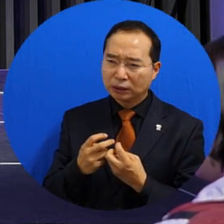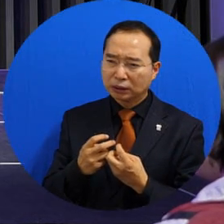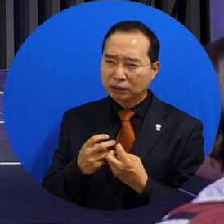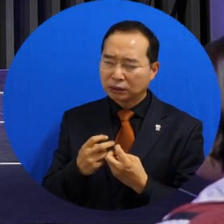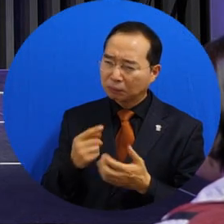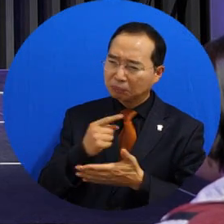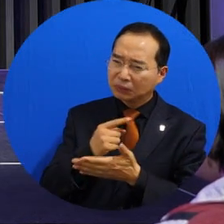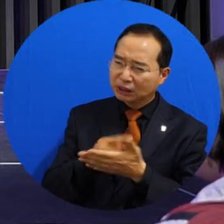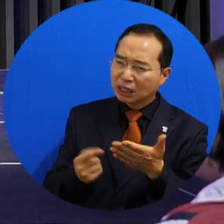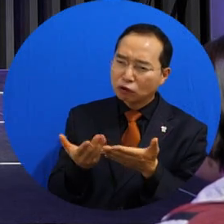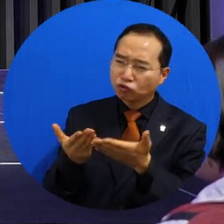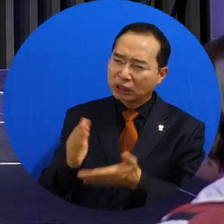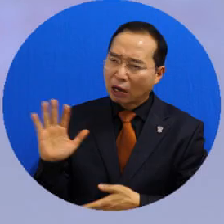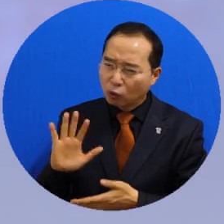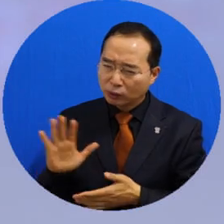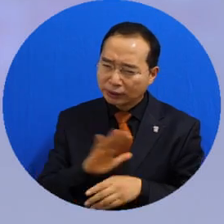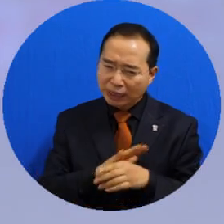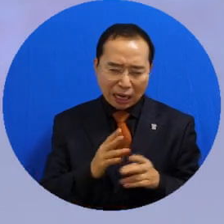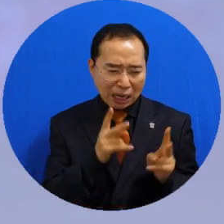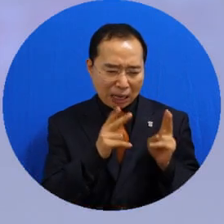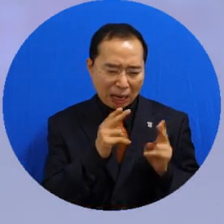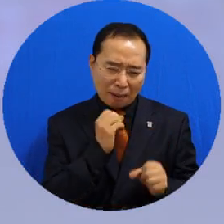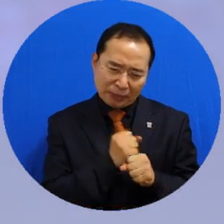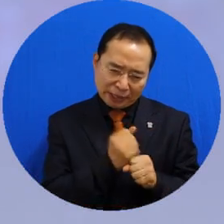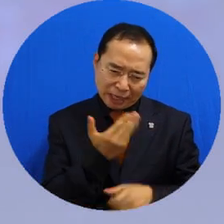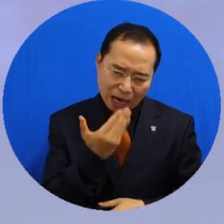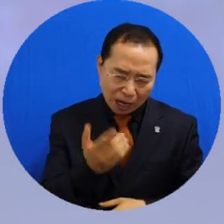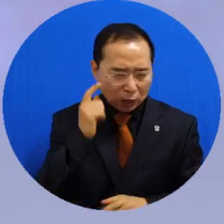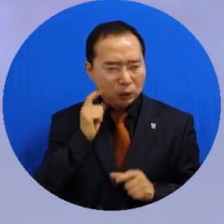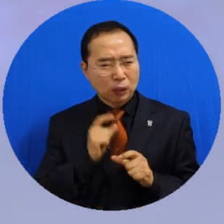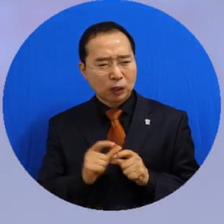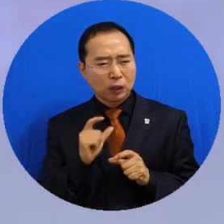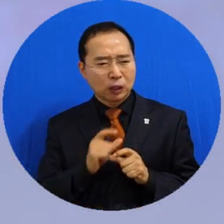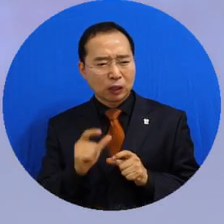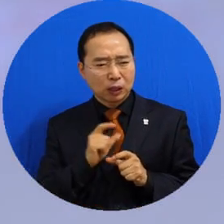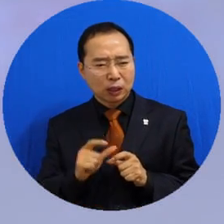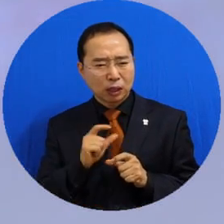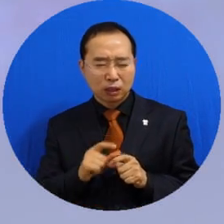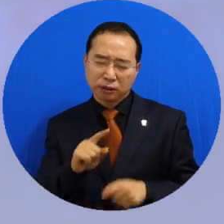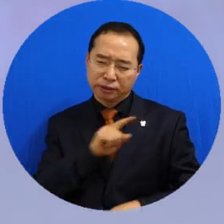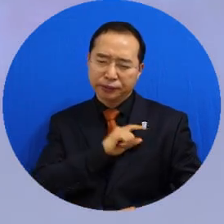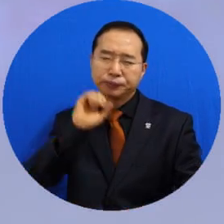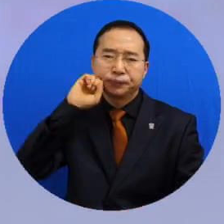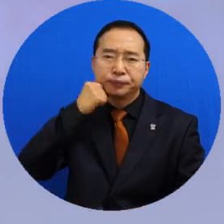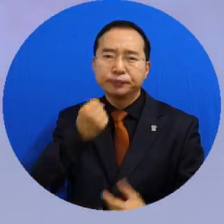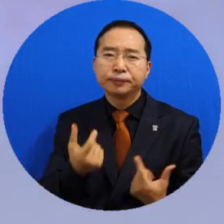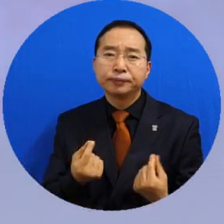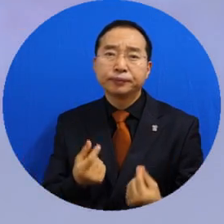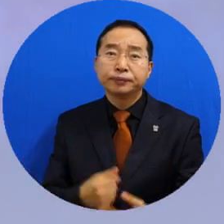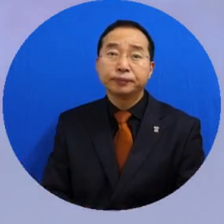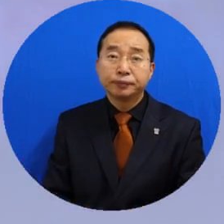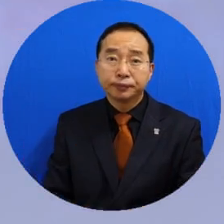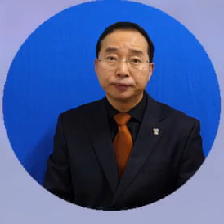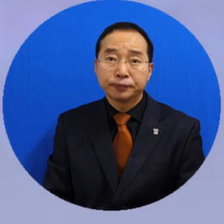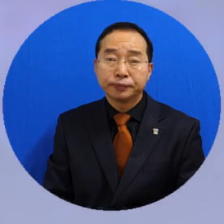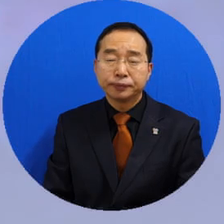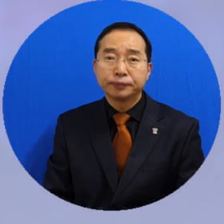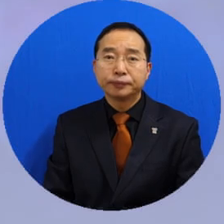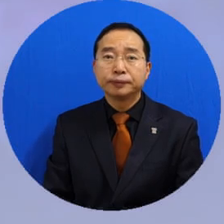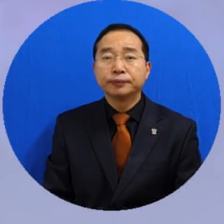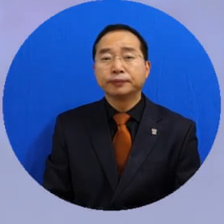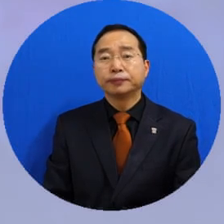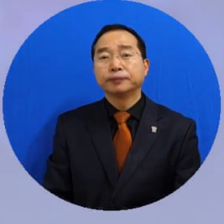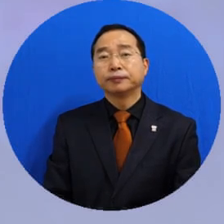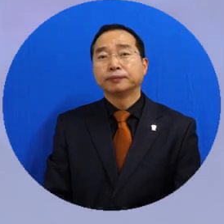최대한 누를 끼치지 않을까 그런 고민을 하는 과정이 사실 굉장히 제일 힘들었던 것 같아요. 그러니까